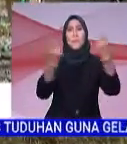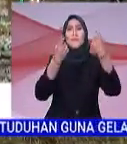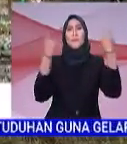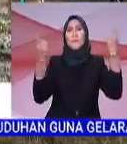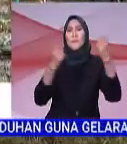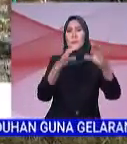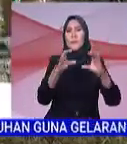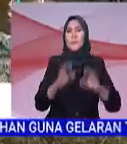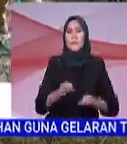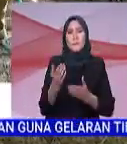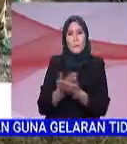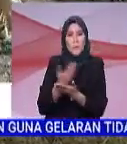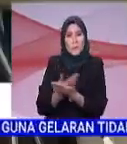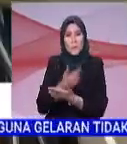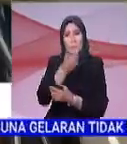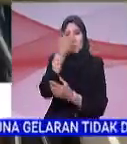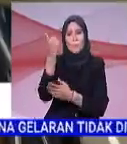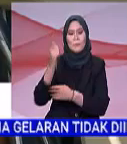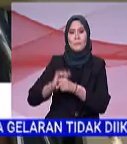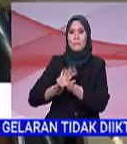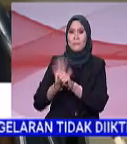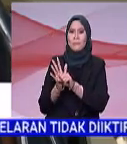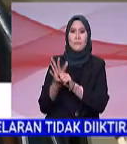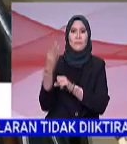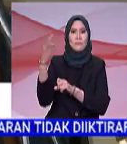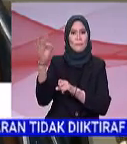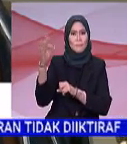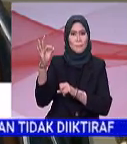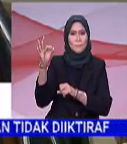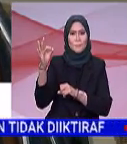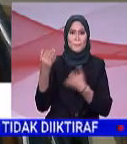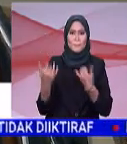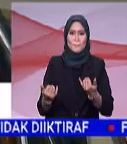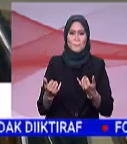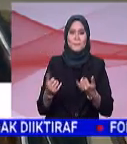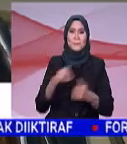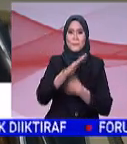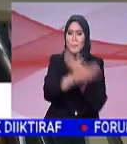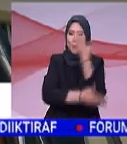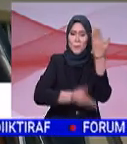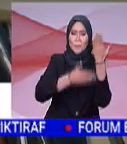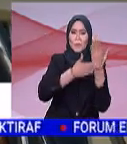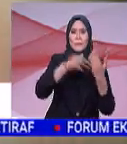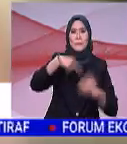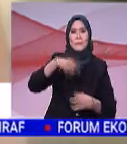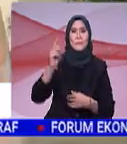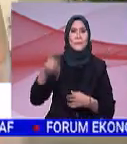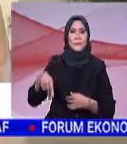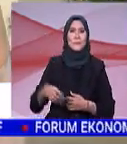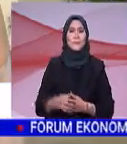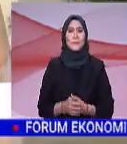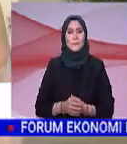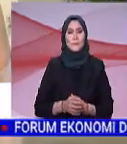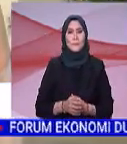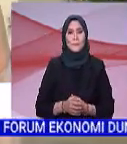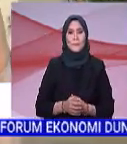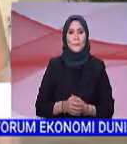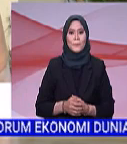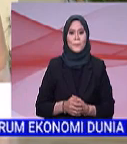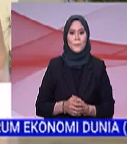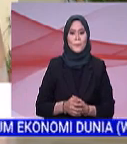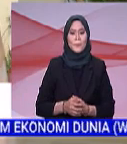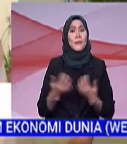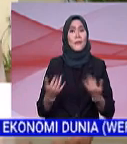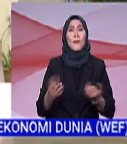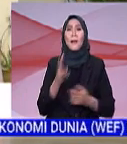dalam suasana norma baru ekoran pelaksanaan perintah kawalan pergerakan diesel negara menjadi kita Ayah